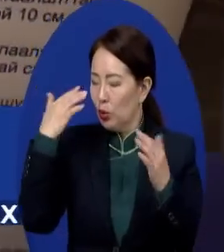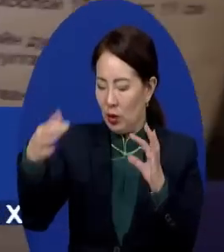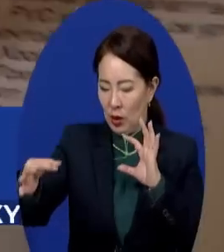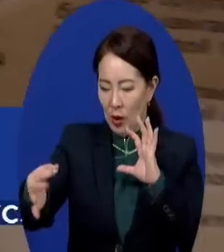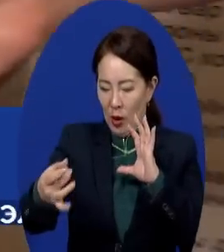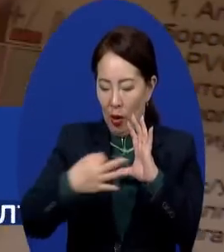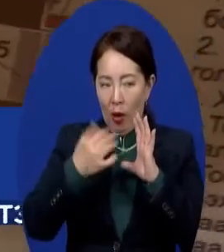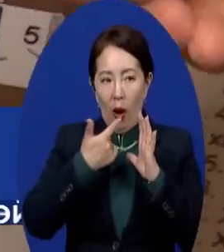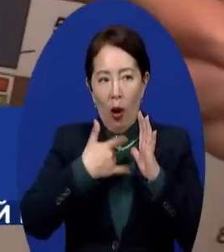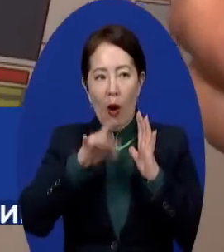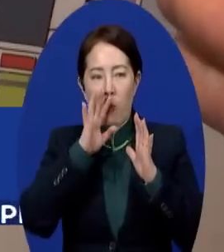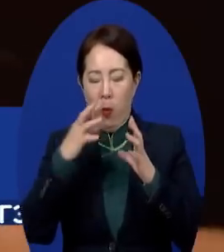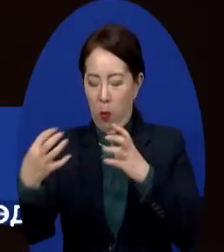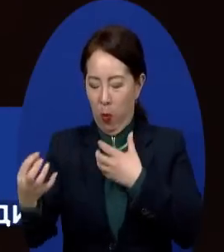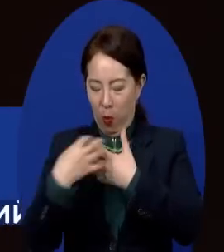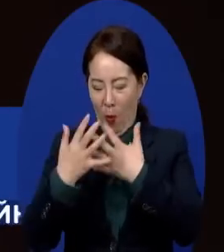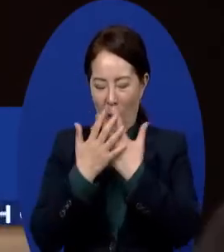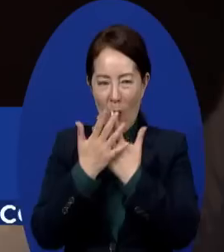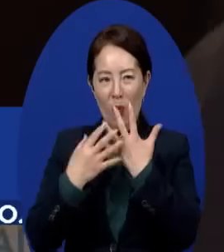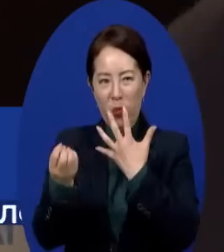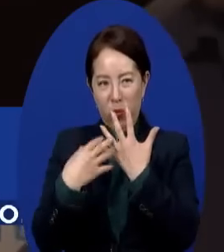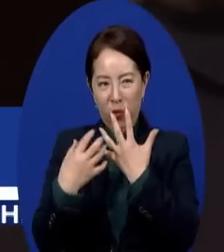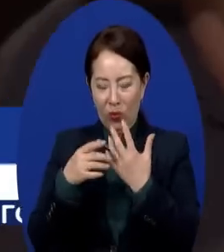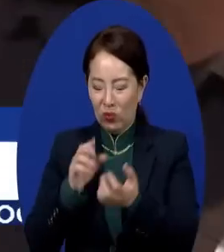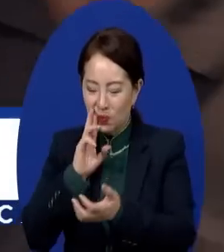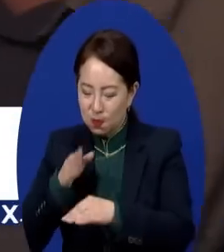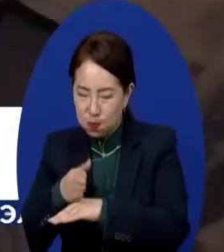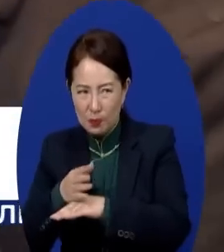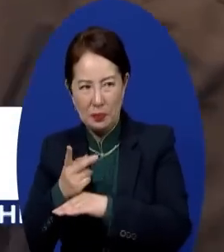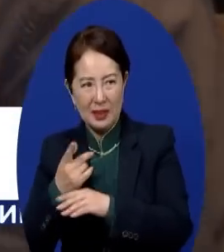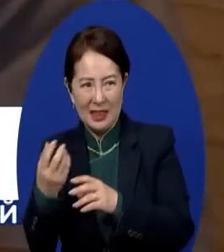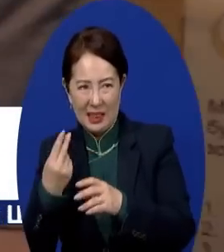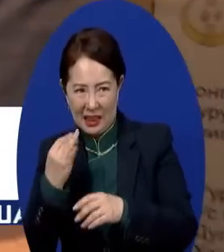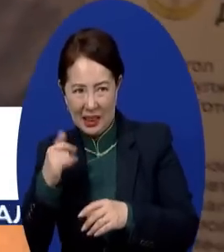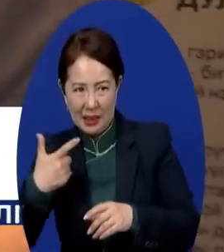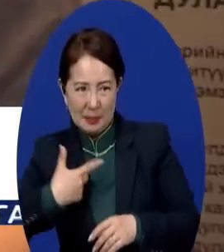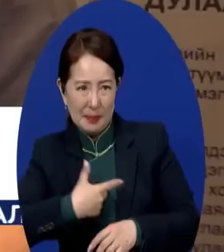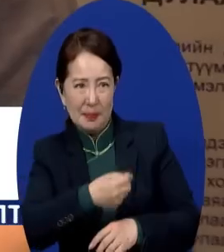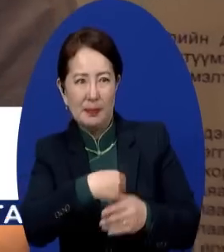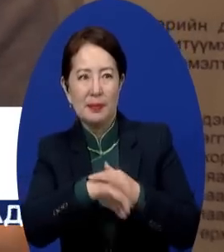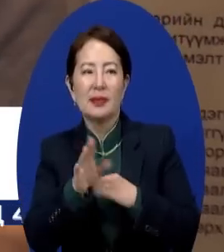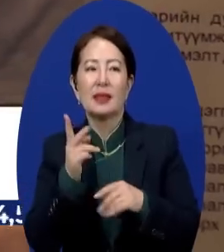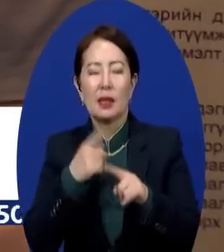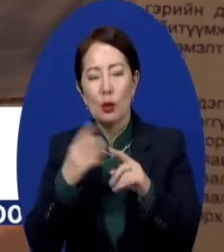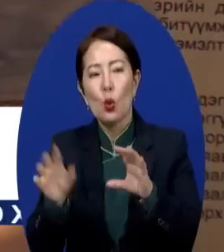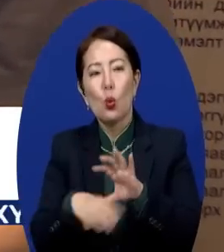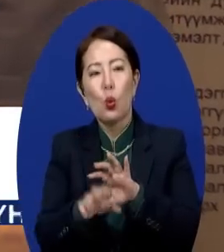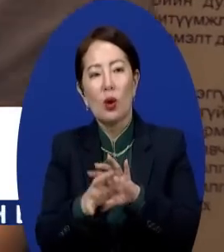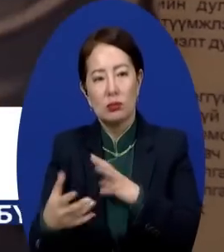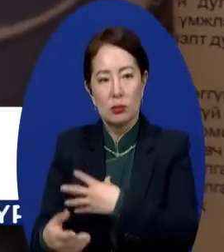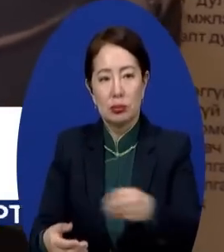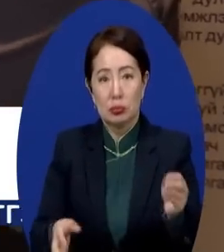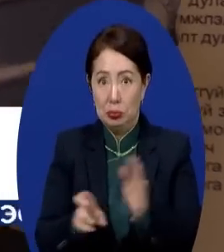гаднаас агаар орж ирнэ. Тэгтээ шүүгдэт орж ирнэ. Хоолунд бэлдэх юм угаах шиг их чийг ялгарч байгаа нөхцөл бас давхар ийм сэнс ажиллах